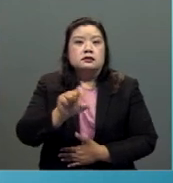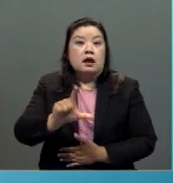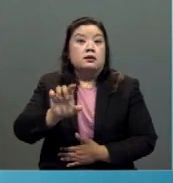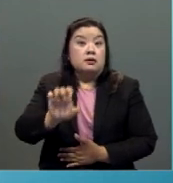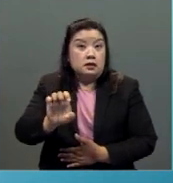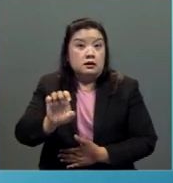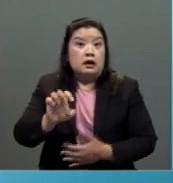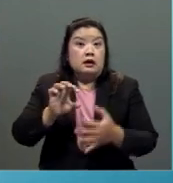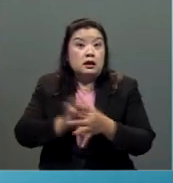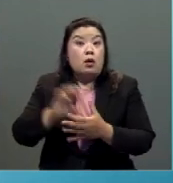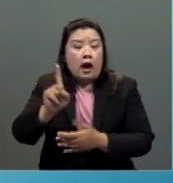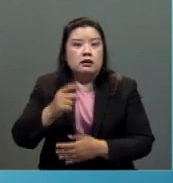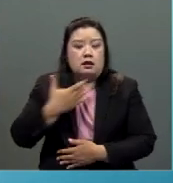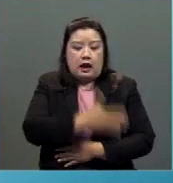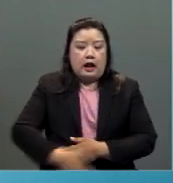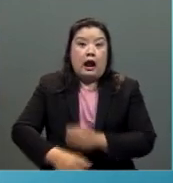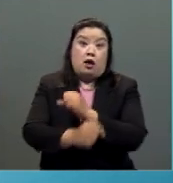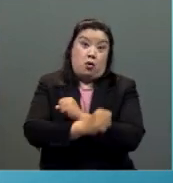ให้ภูมิคุ้มกันของเขาเนี่ย